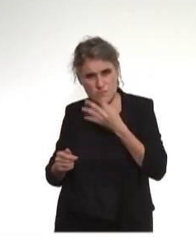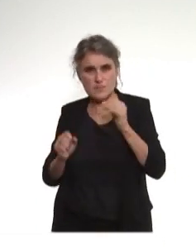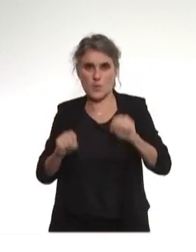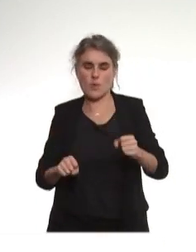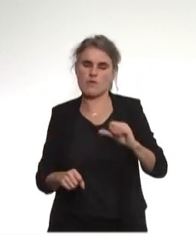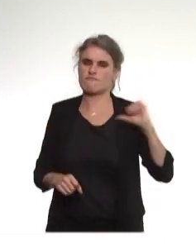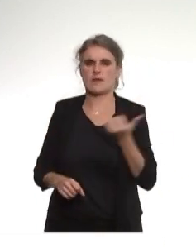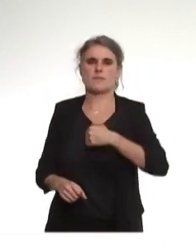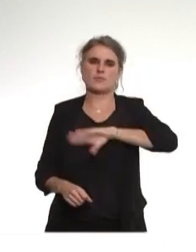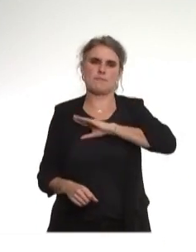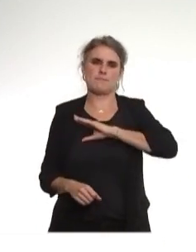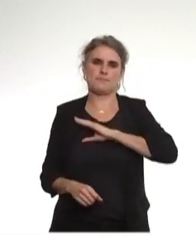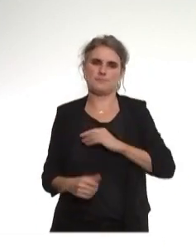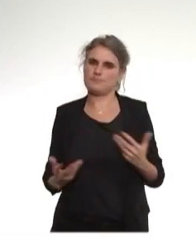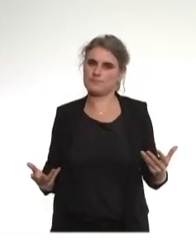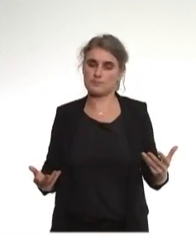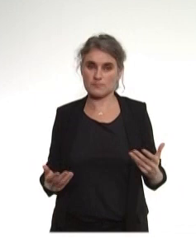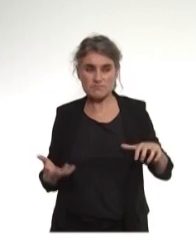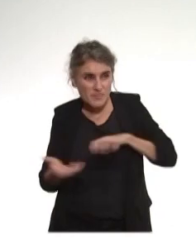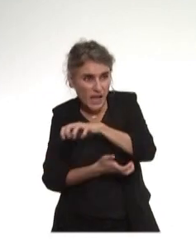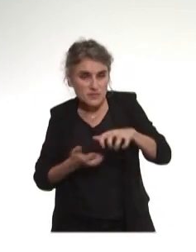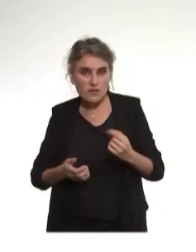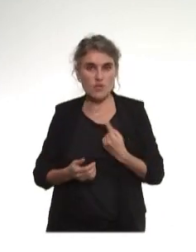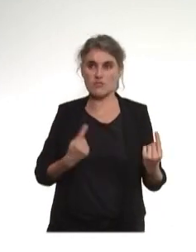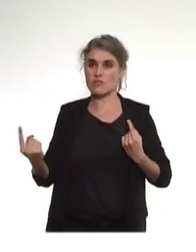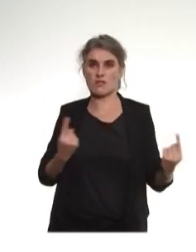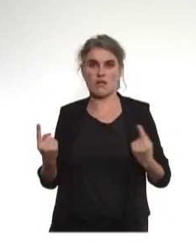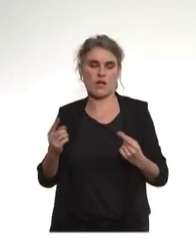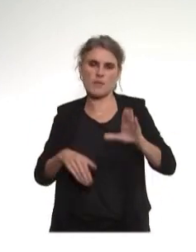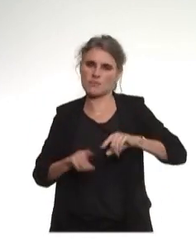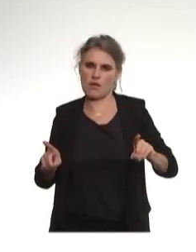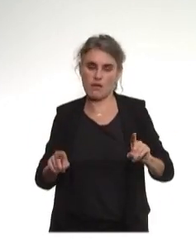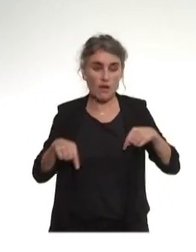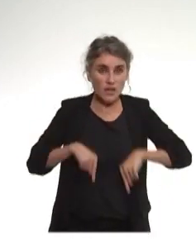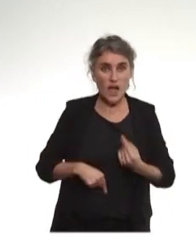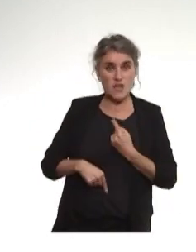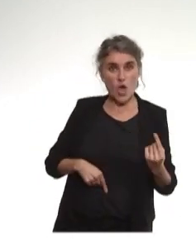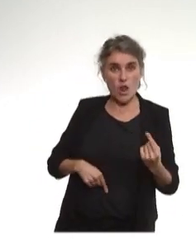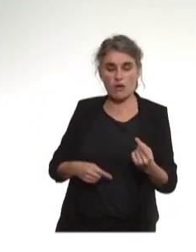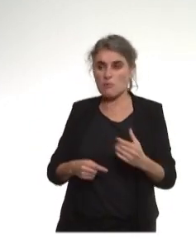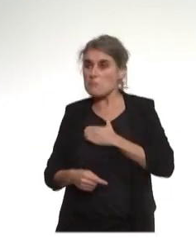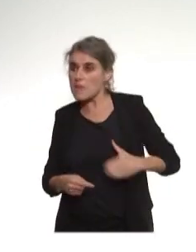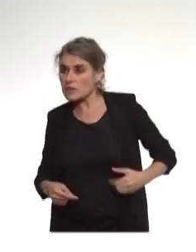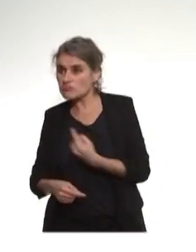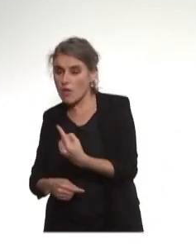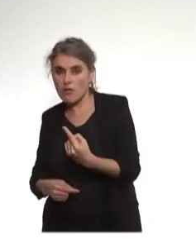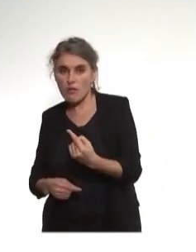on ne remontera pas la crise tout seul c'est pas l'état seul c'est pas les collectivités locales seul c'est pas les entreprises seul qui